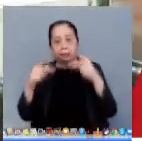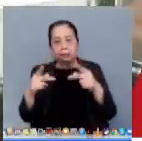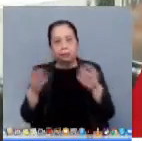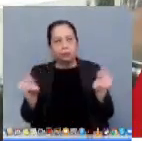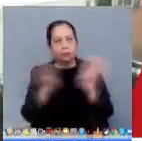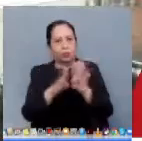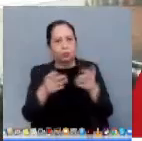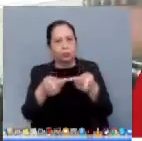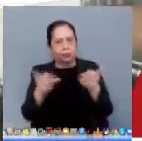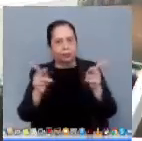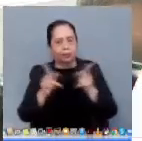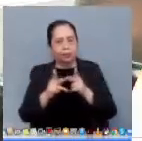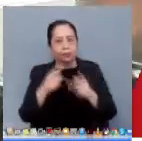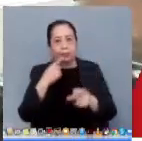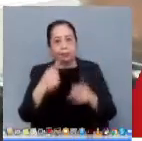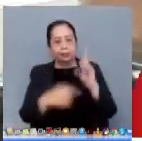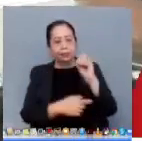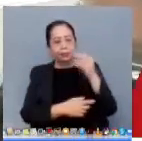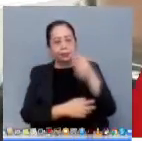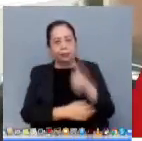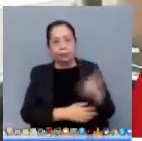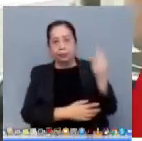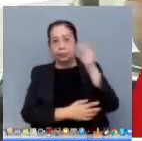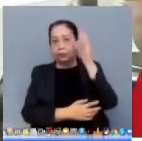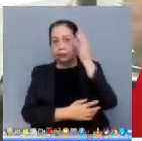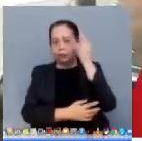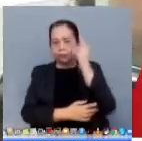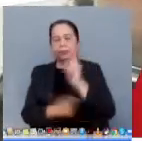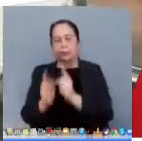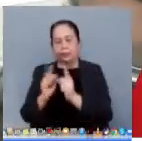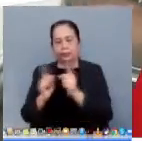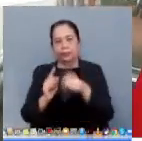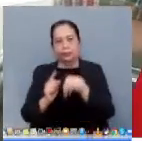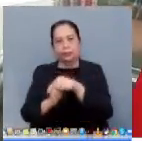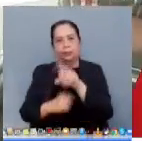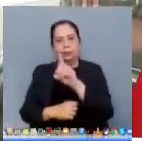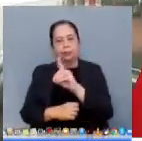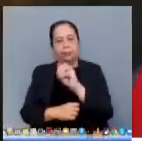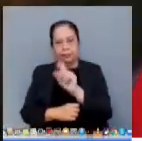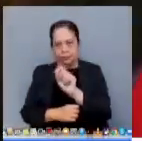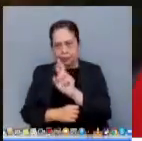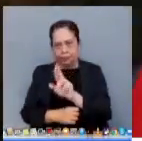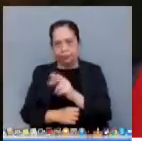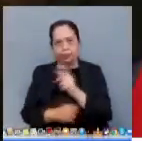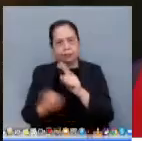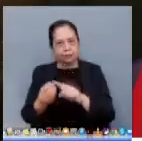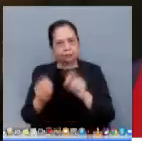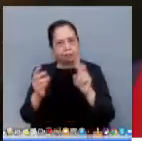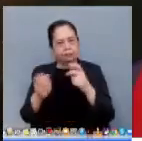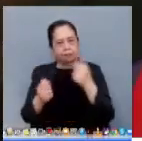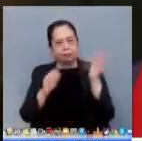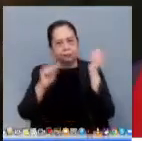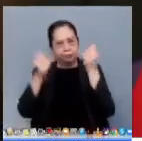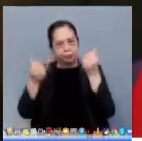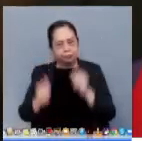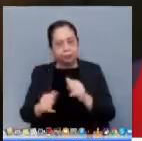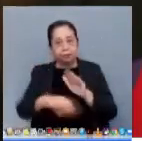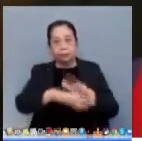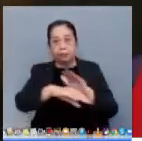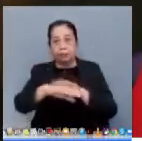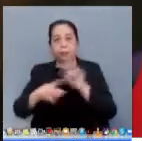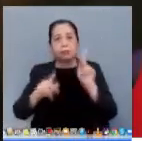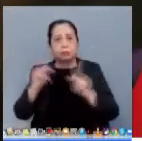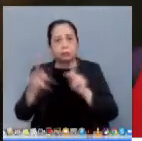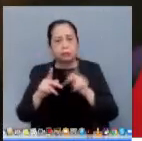kay Health Secretary Francisco Duque, kakausapin niya ang Department of Transportation tungkol dito. Sabay paalala sa publiko na